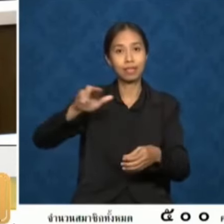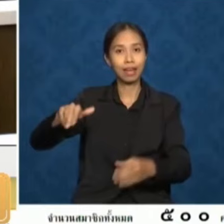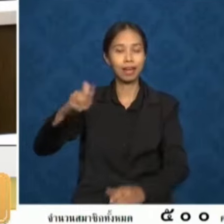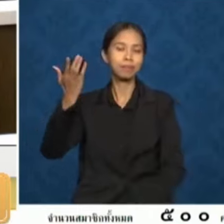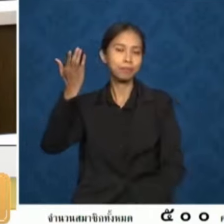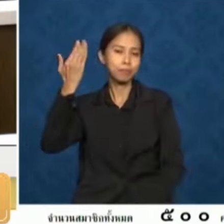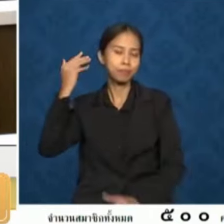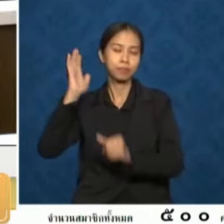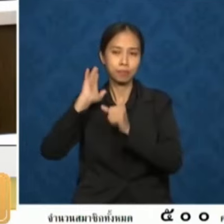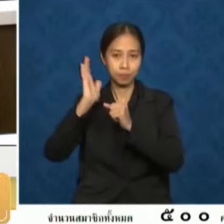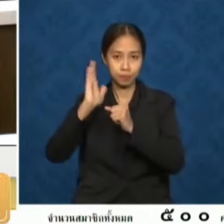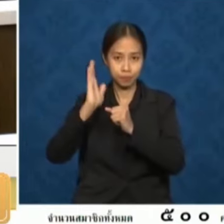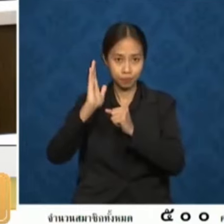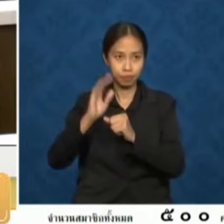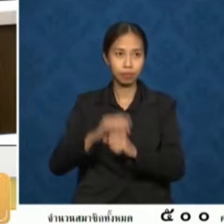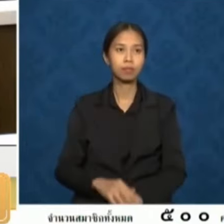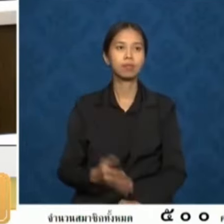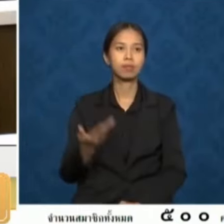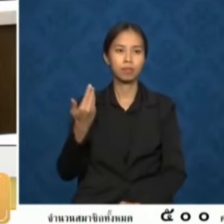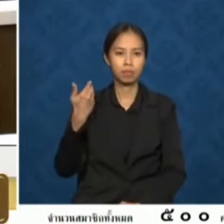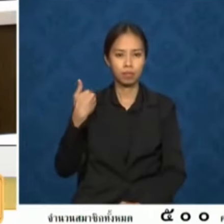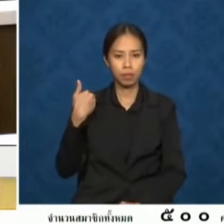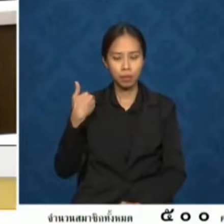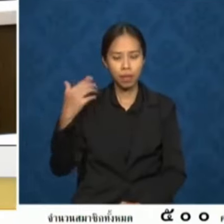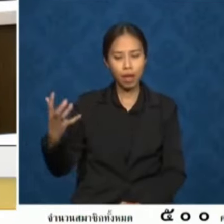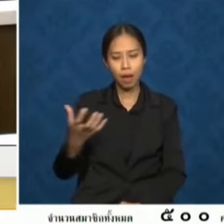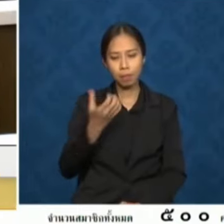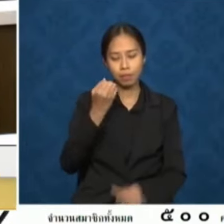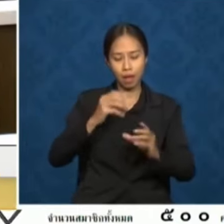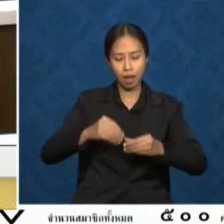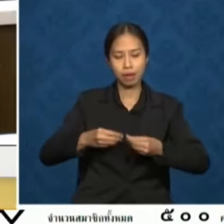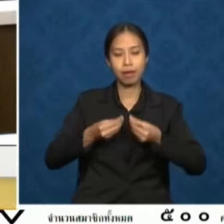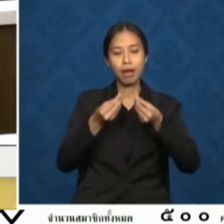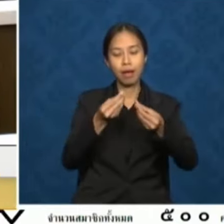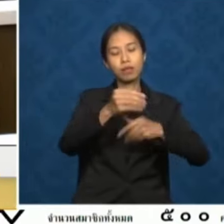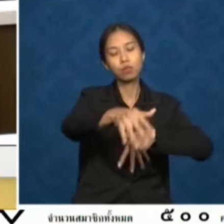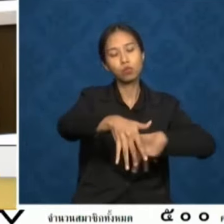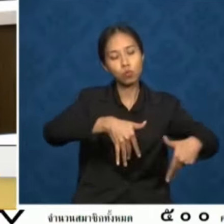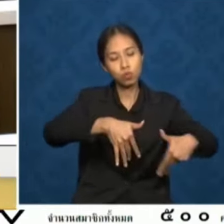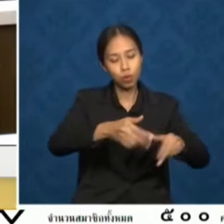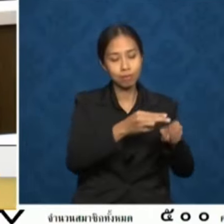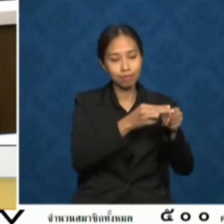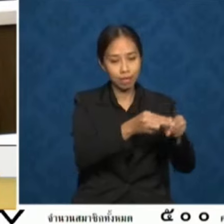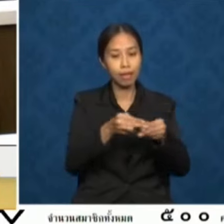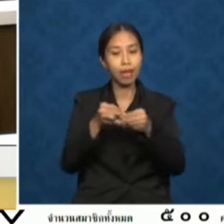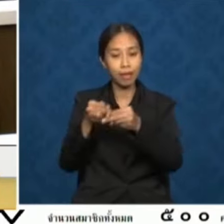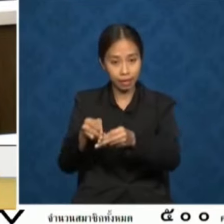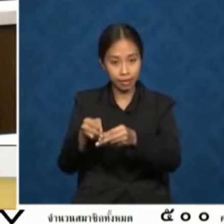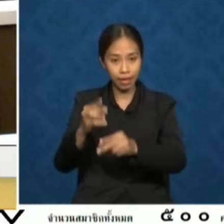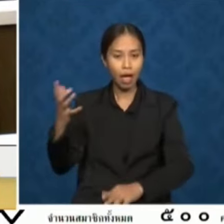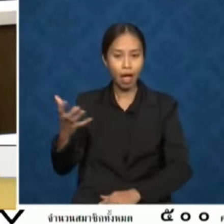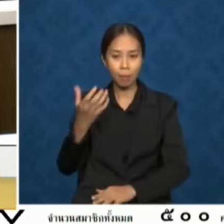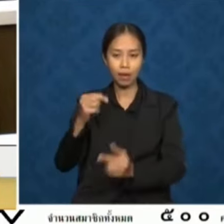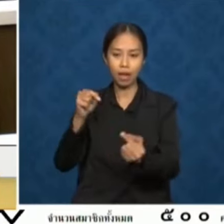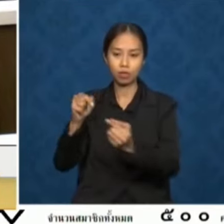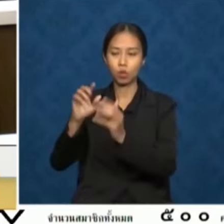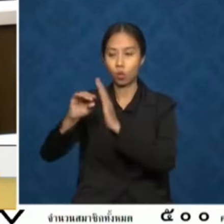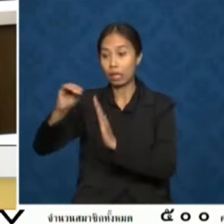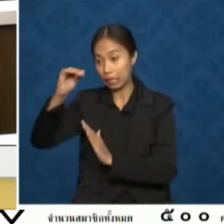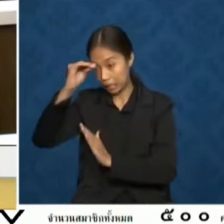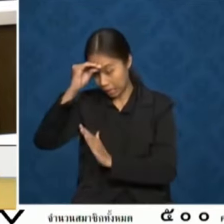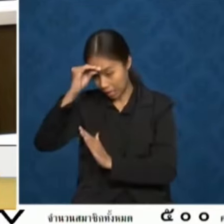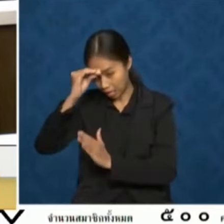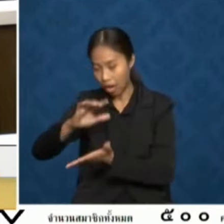ชาชนมาไม่ว่าจะเป็นการกระจายอำนาจสู่ส่วนท้องถิ่นก็ดีการกระจายอำนาจในเรื่องของการศึกษาก็ดี